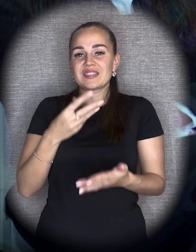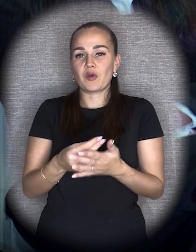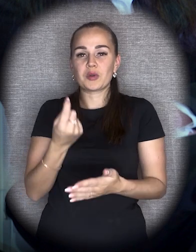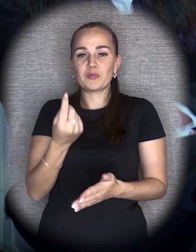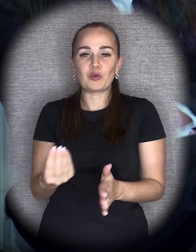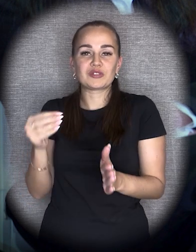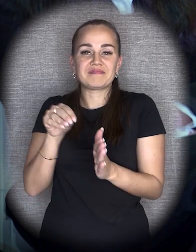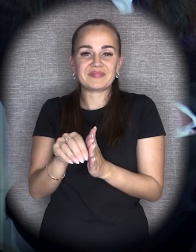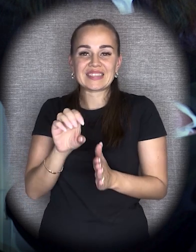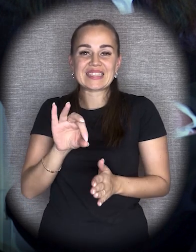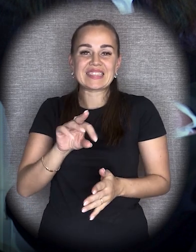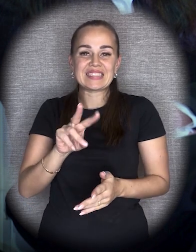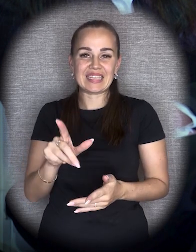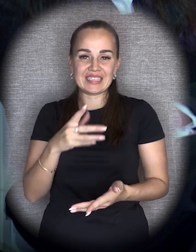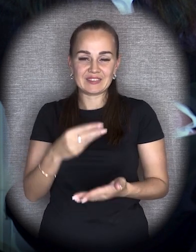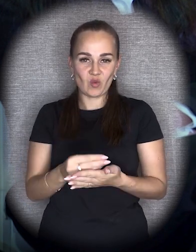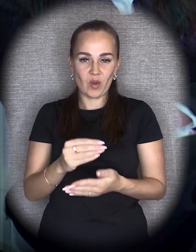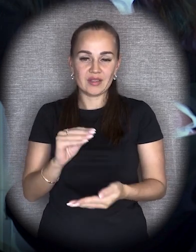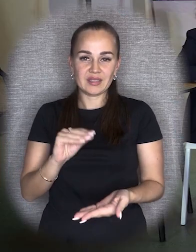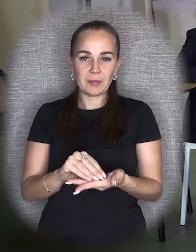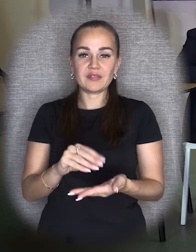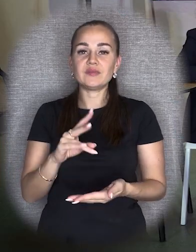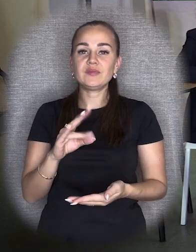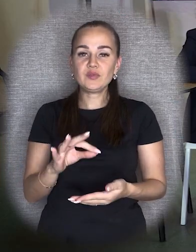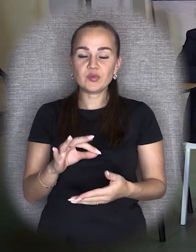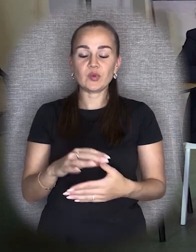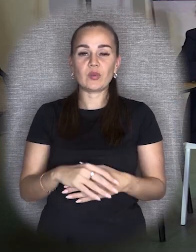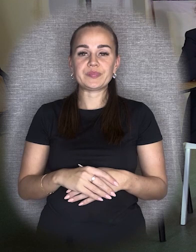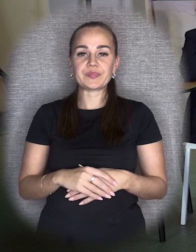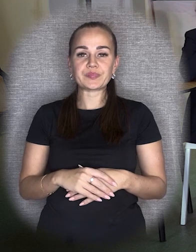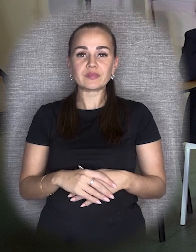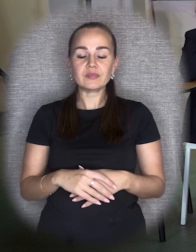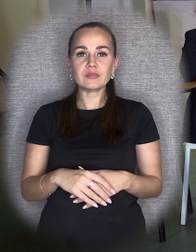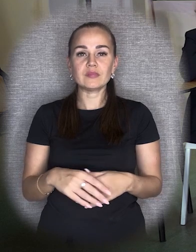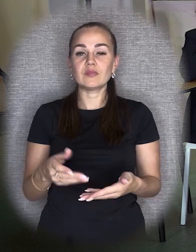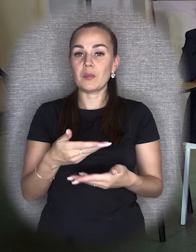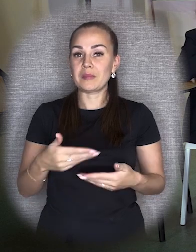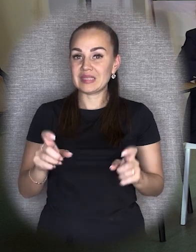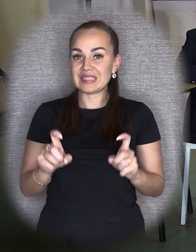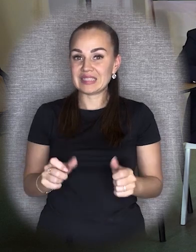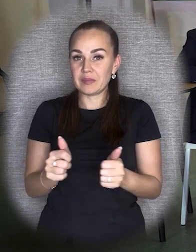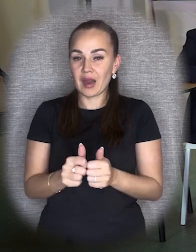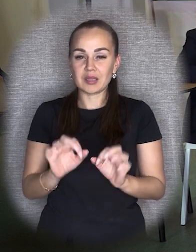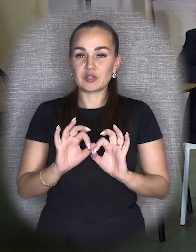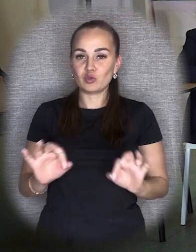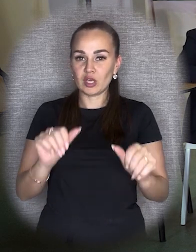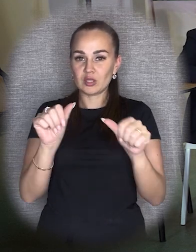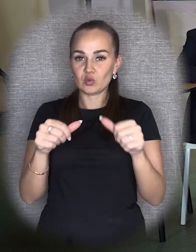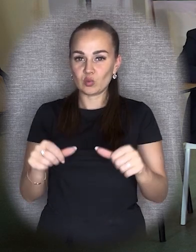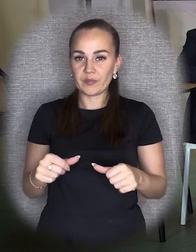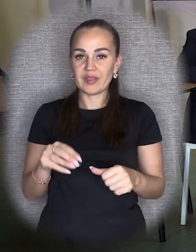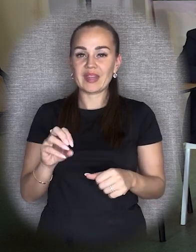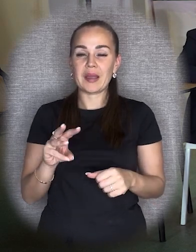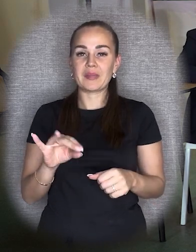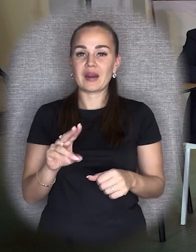была применена. И с другой стороны, еще вот мы тут сидим как раз рядом с замечательной скульптурой Юрия